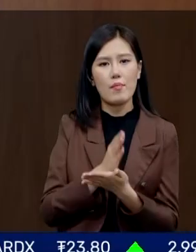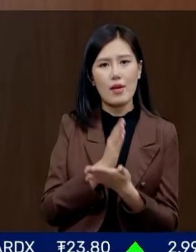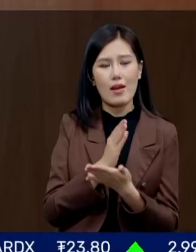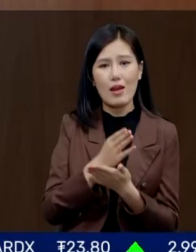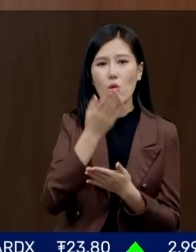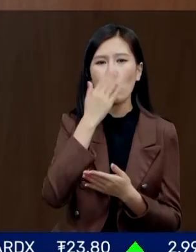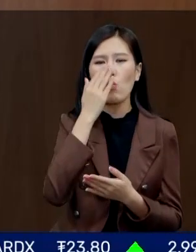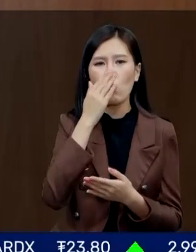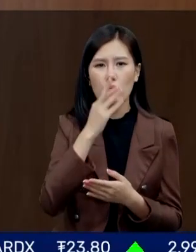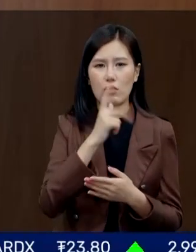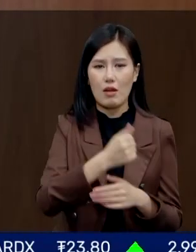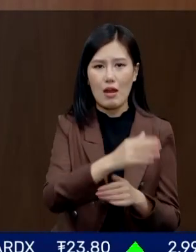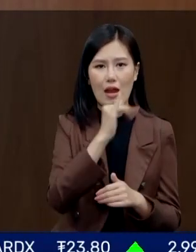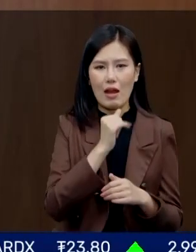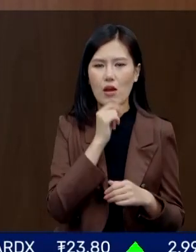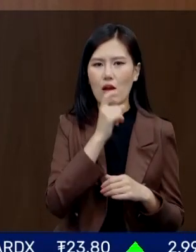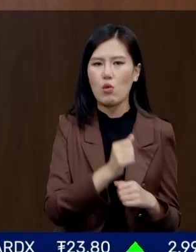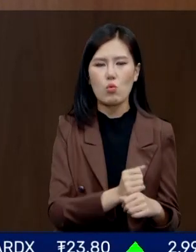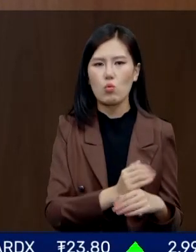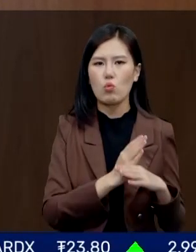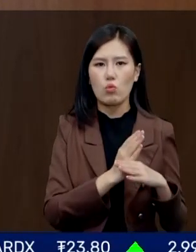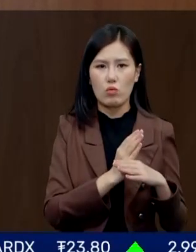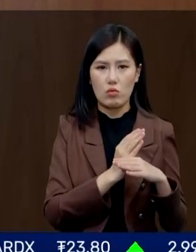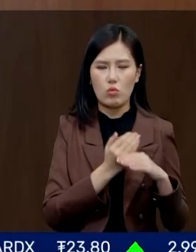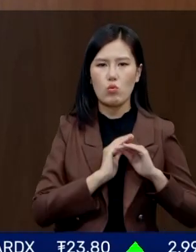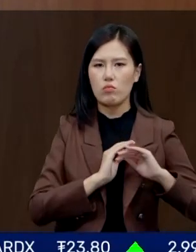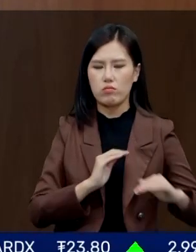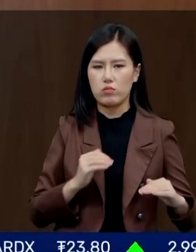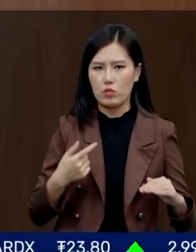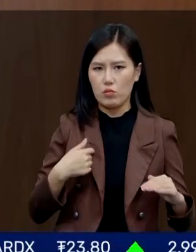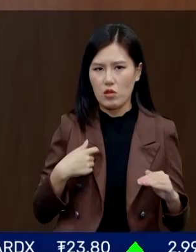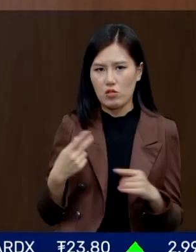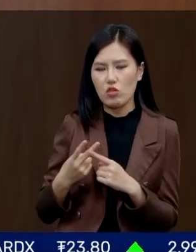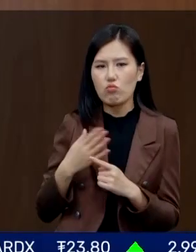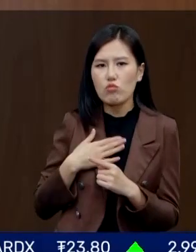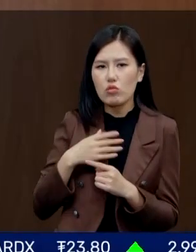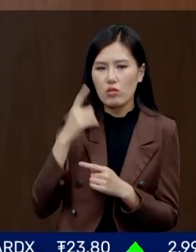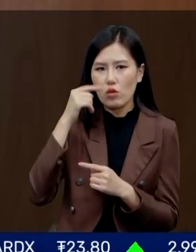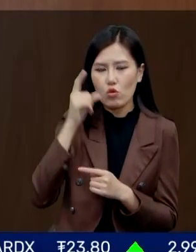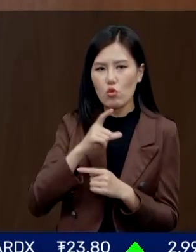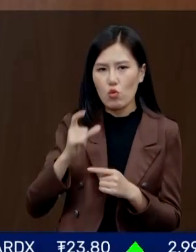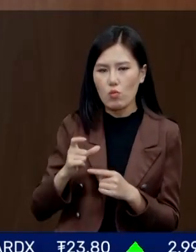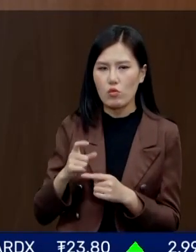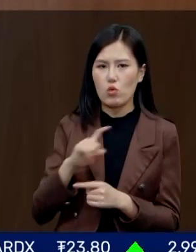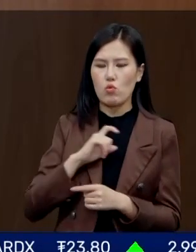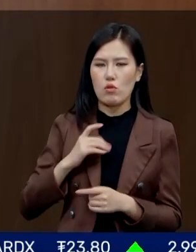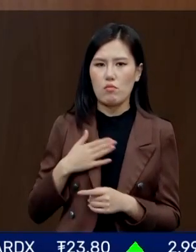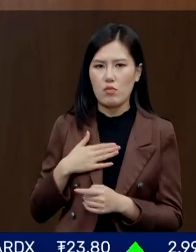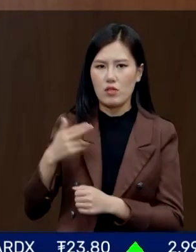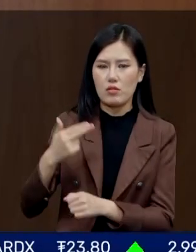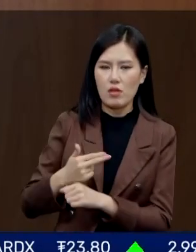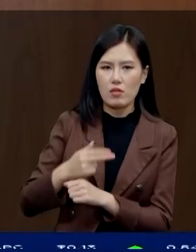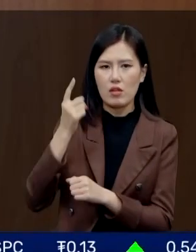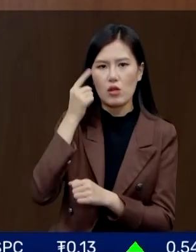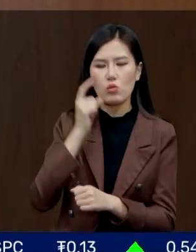мэдээлэлээ нуухыг хүсэж байгаа мэдээлэлээ мэдээж тэр хэвлэл мэдээлэл студиэрээ дамжуулж ярихгүй те хувьдаа сэтгүүлчтэй олцсон камерментэй